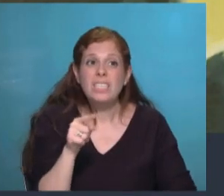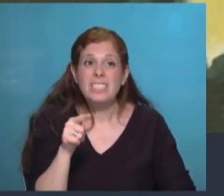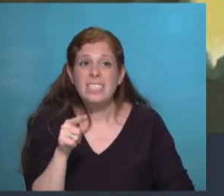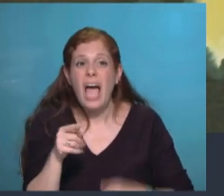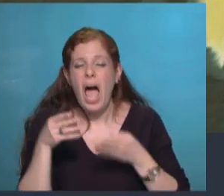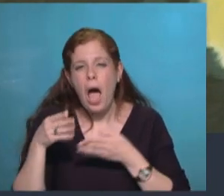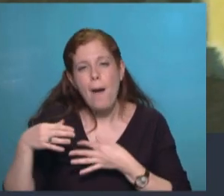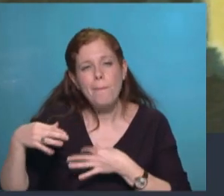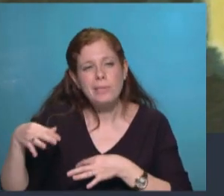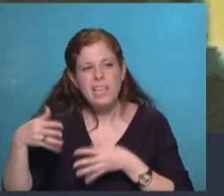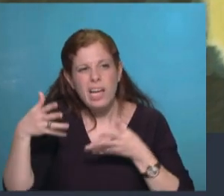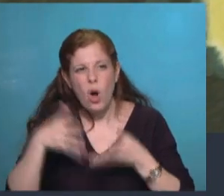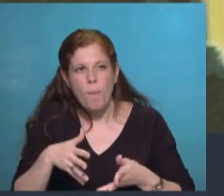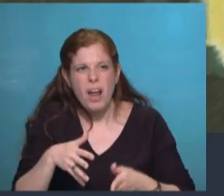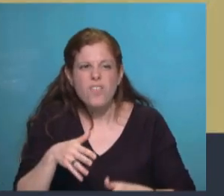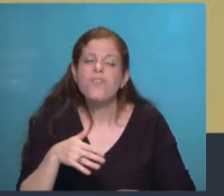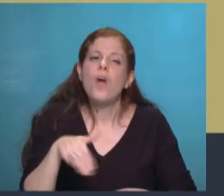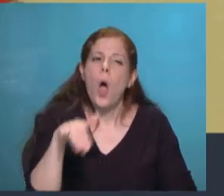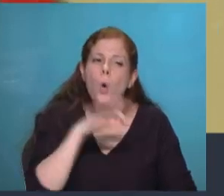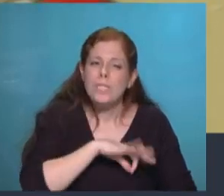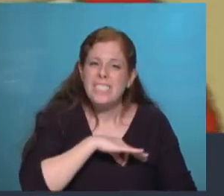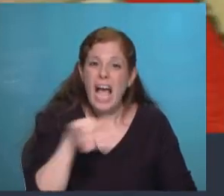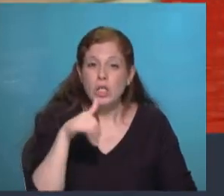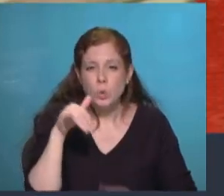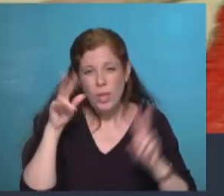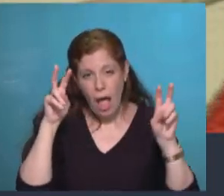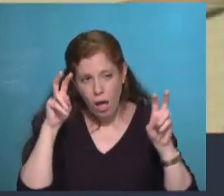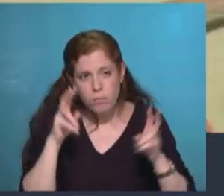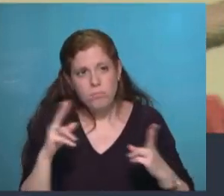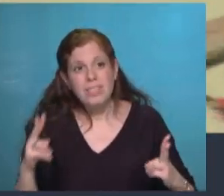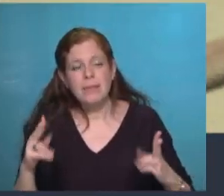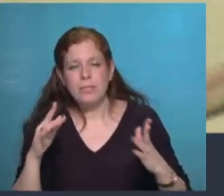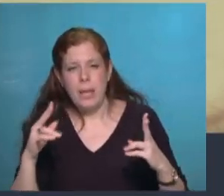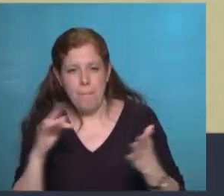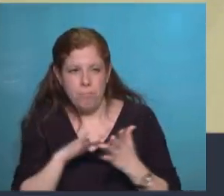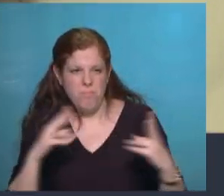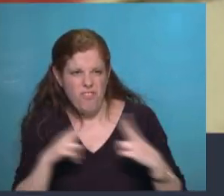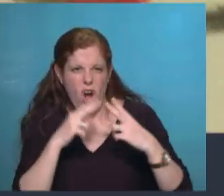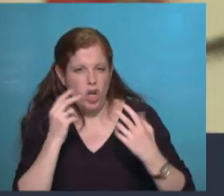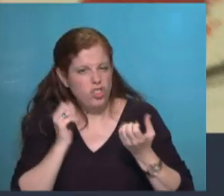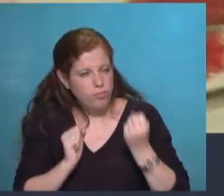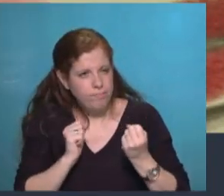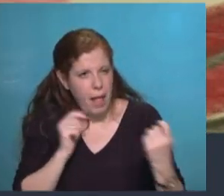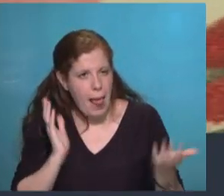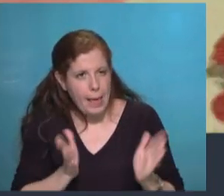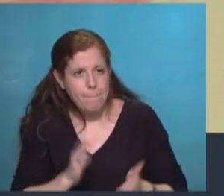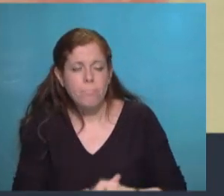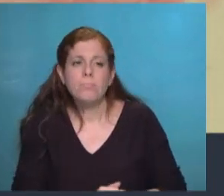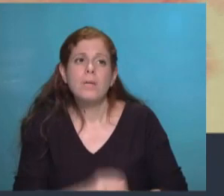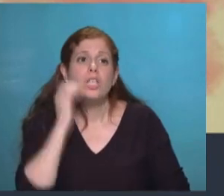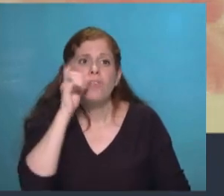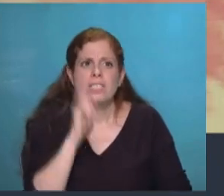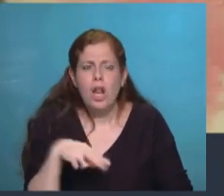הקורבן והרוסיה הזונה, במרכאות, נמצאים במפגש אלים. הצופה פה, כאילו, צריך לצאת הכי